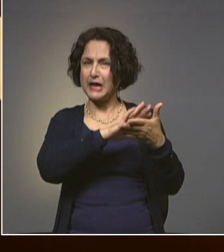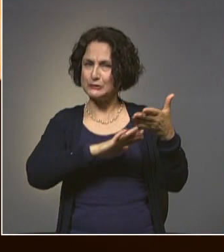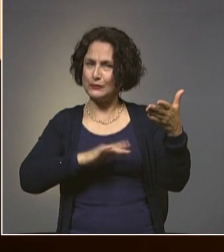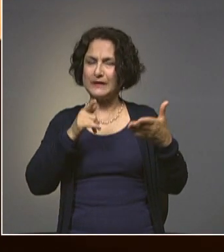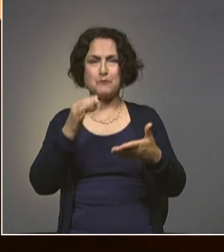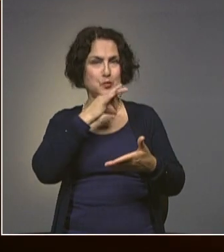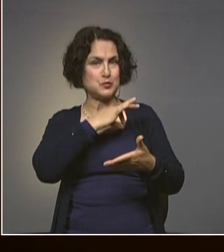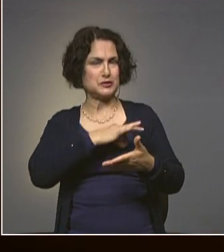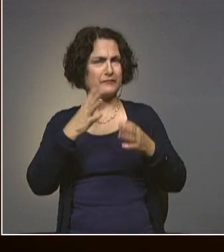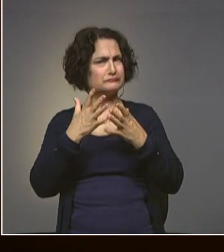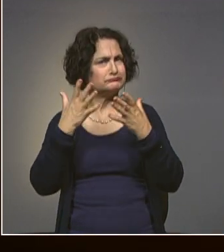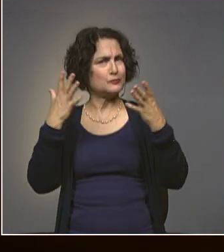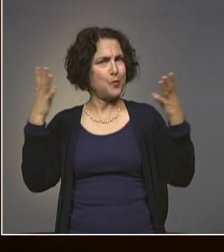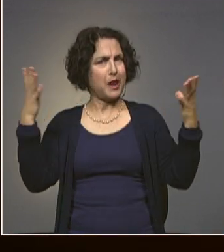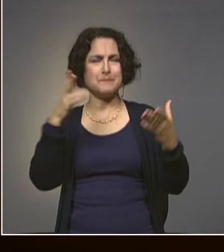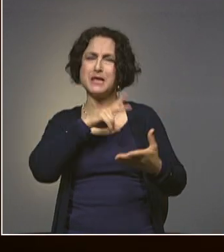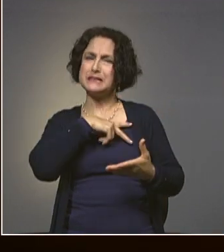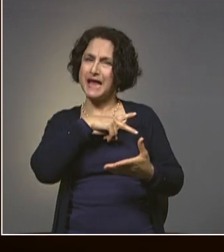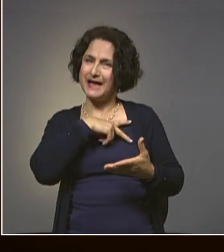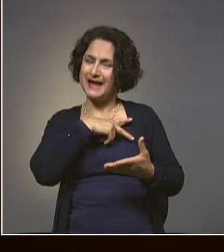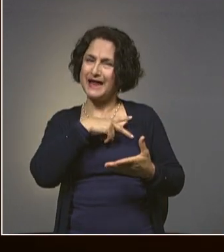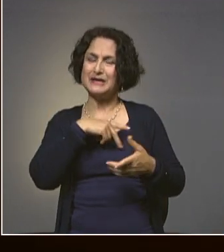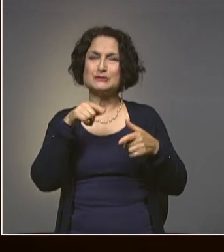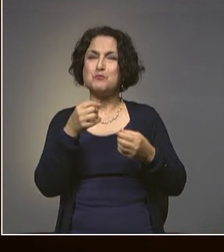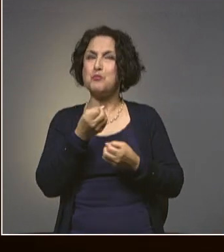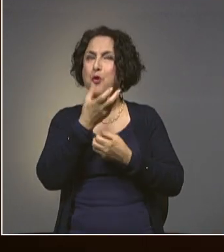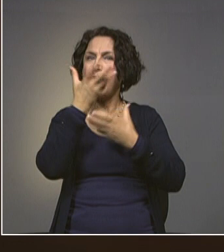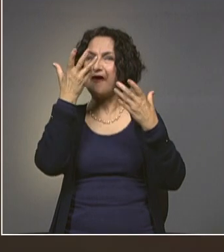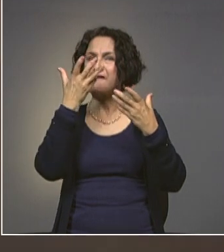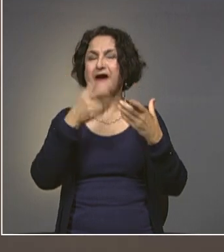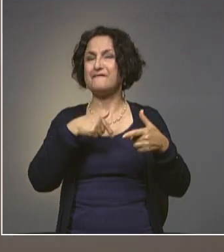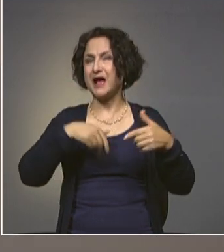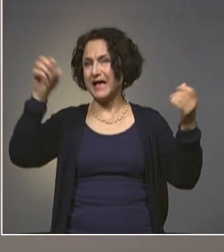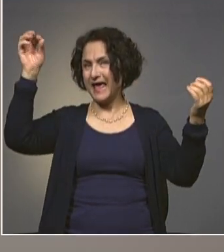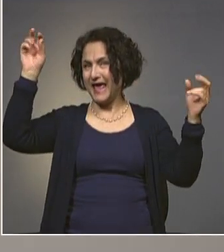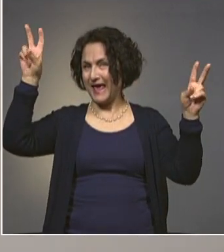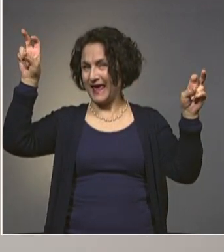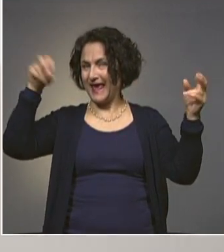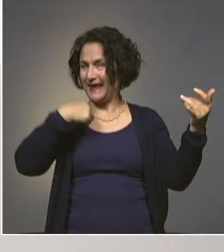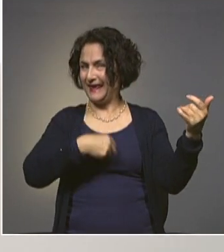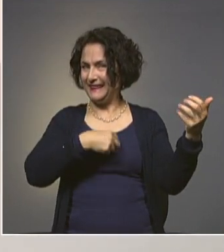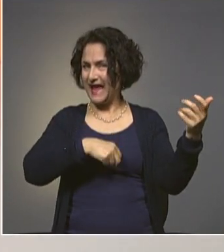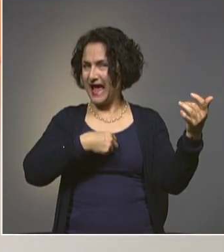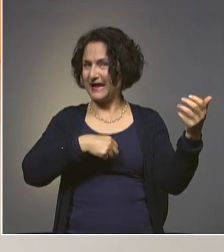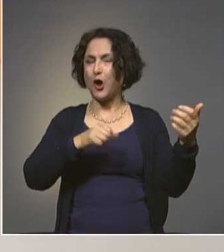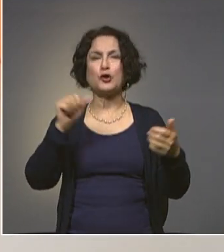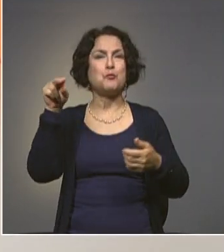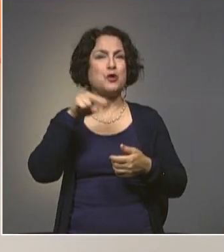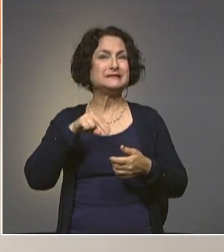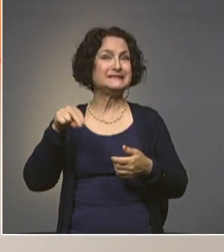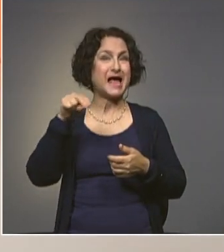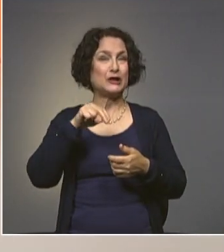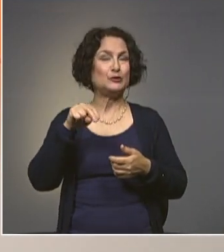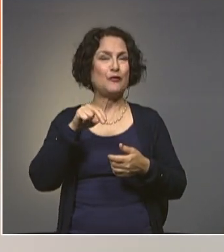награди. В някакъв момент обаче се появява този роман «Китара от Полисандрово дърво». Тя самата е завършила